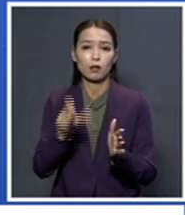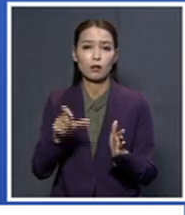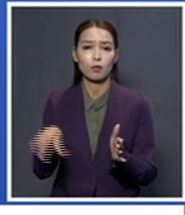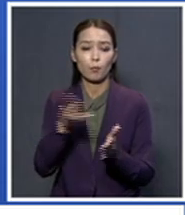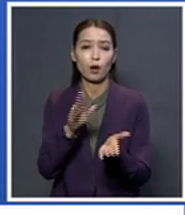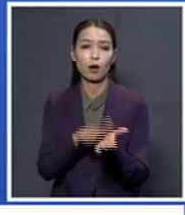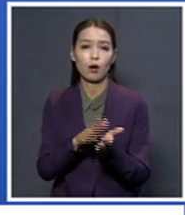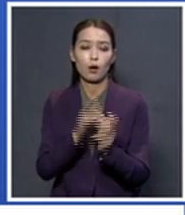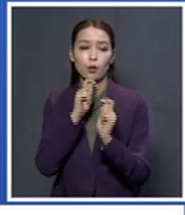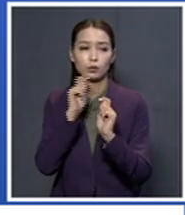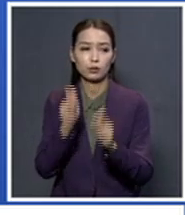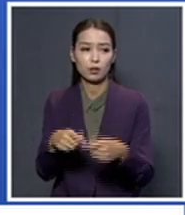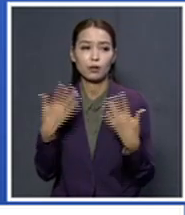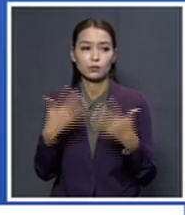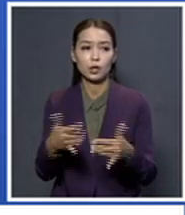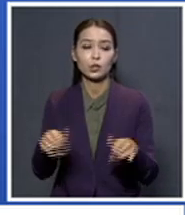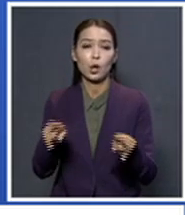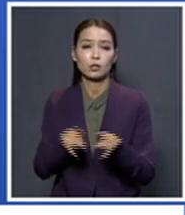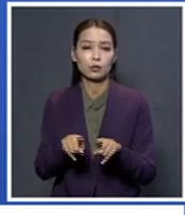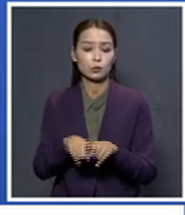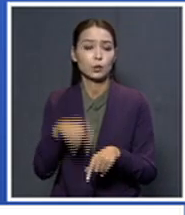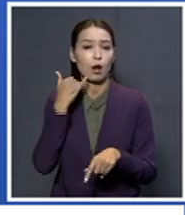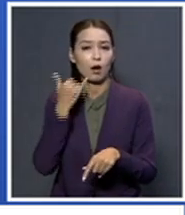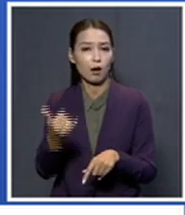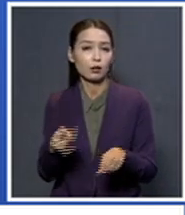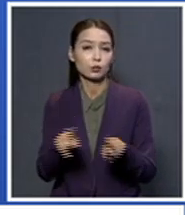ішінде кол орталық арқылы